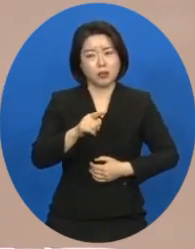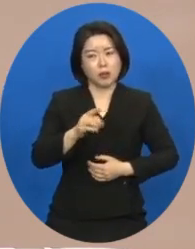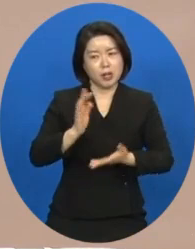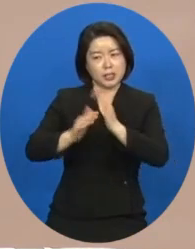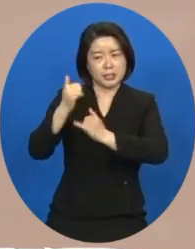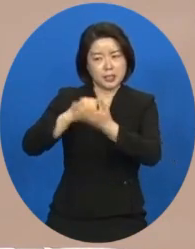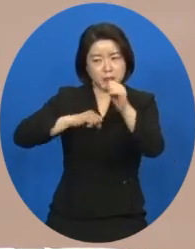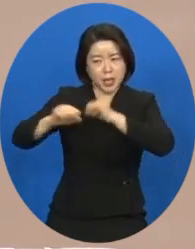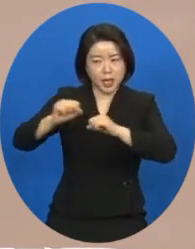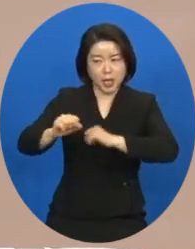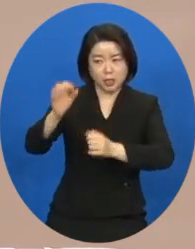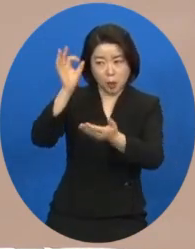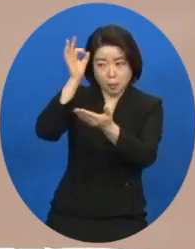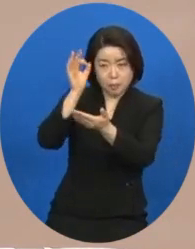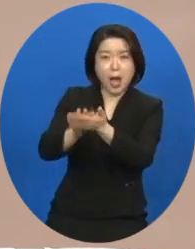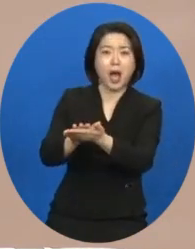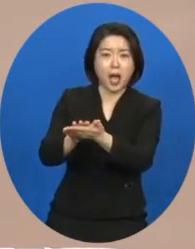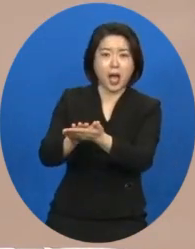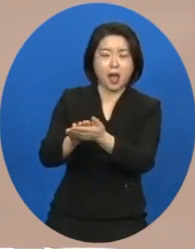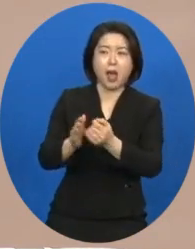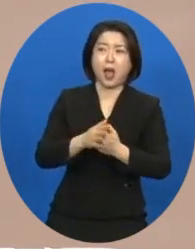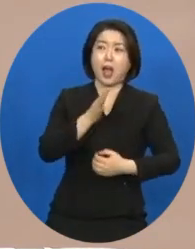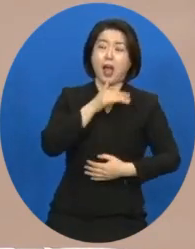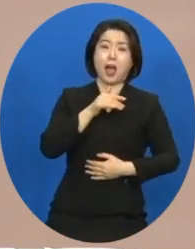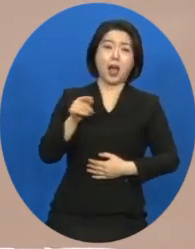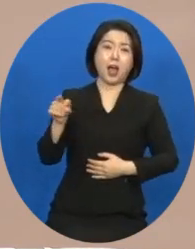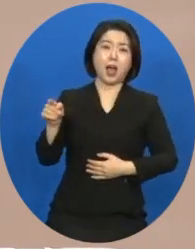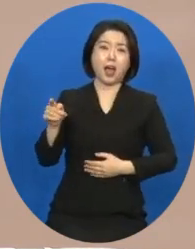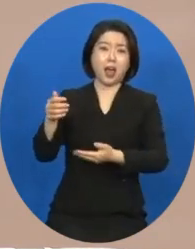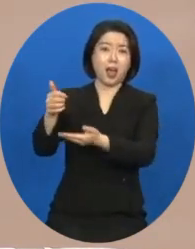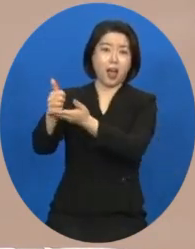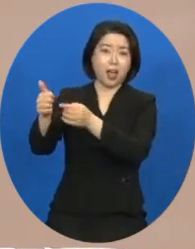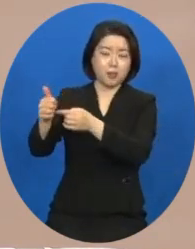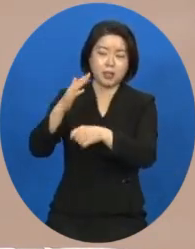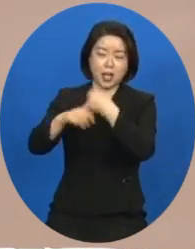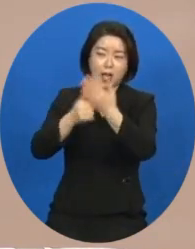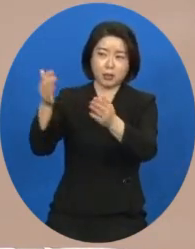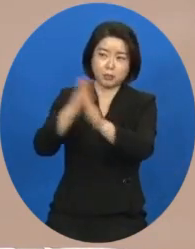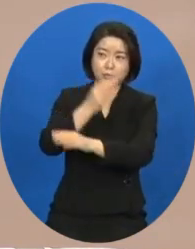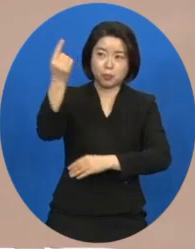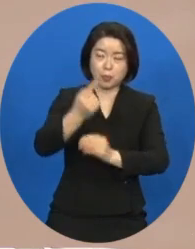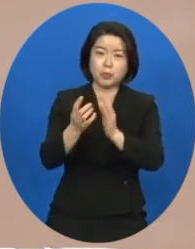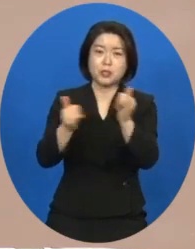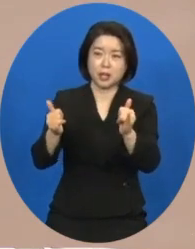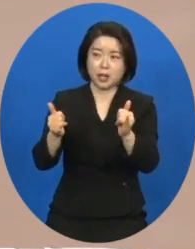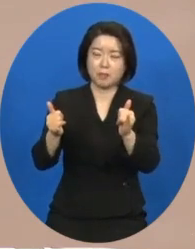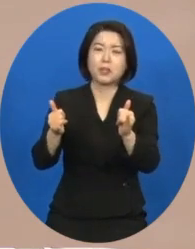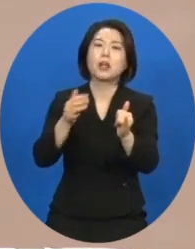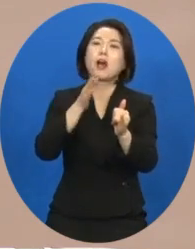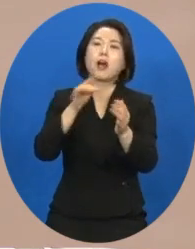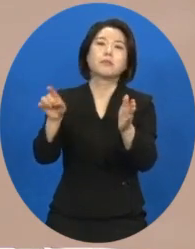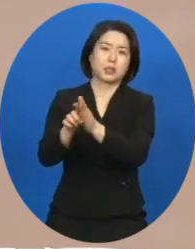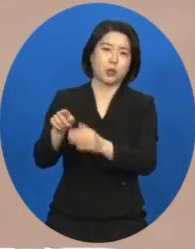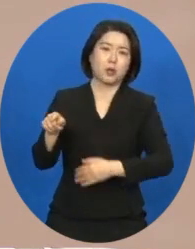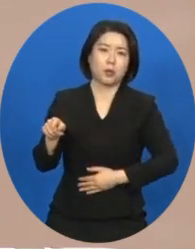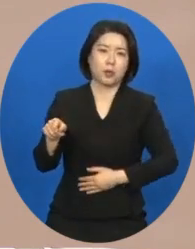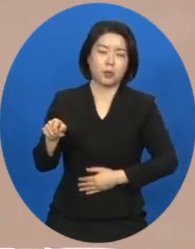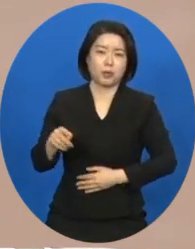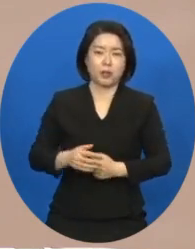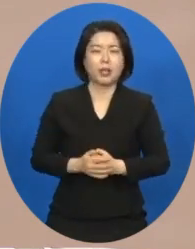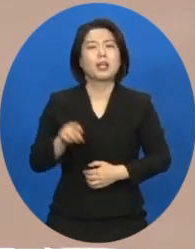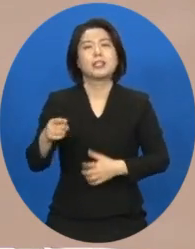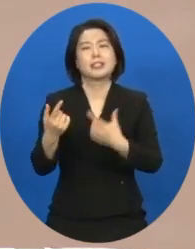예수님이 행하는 걸 보고 아, 이분이 하나님께로부터 온 분이구나 그렇게 믿었다는 거예요.